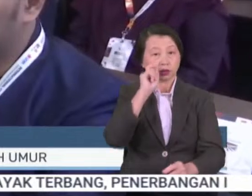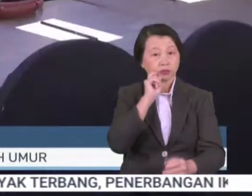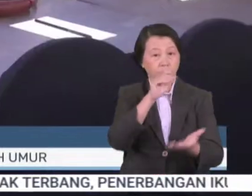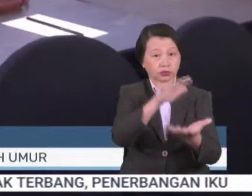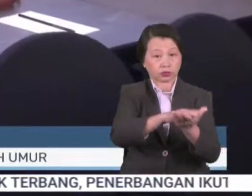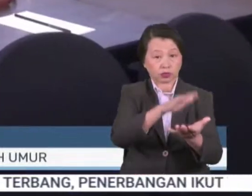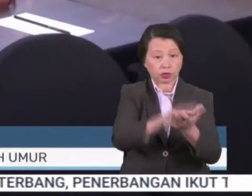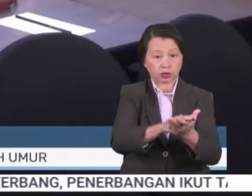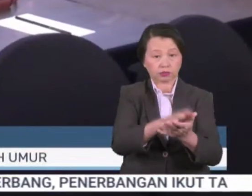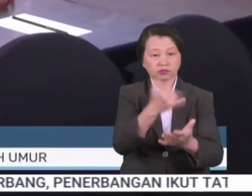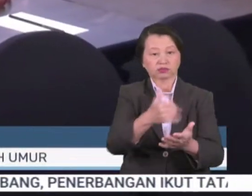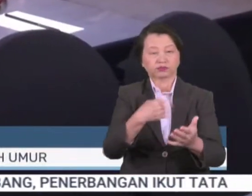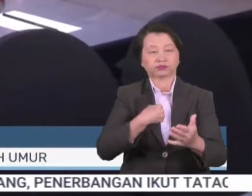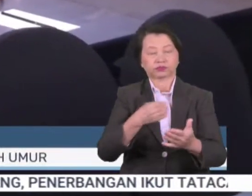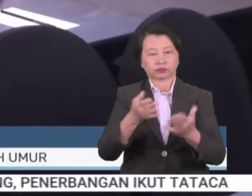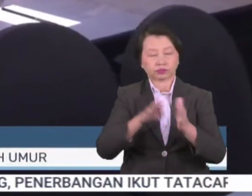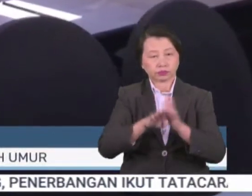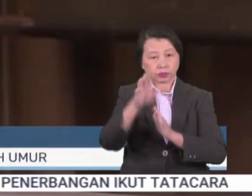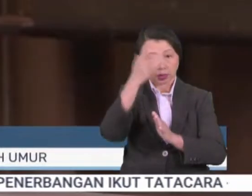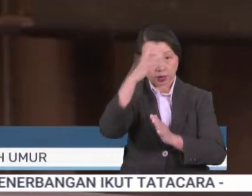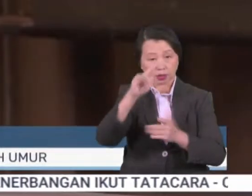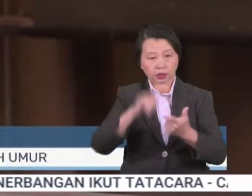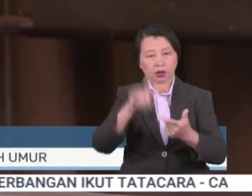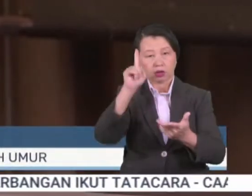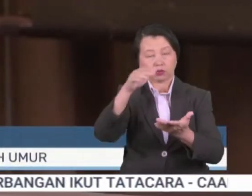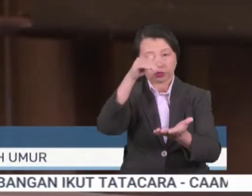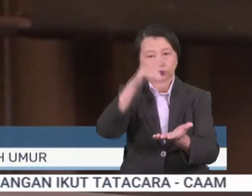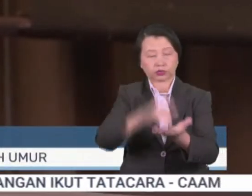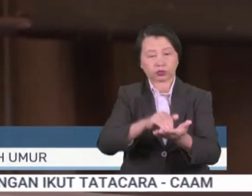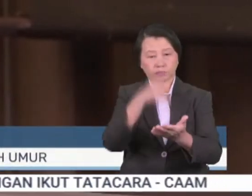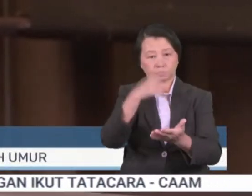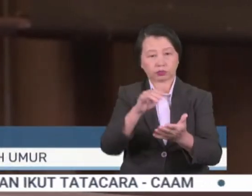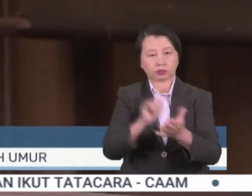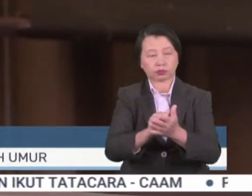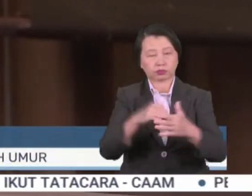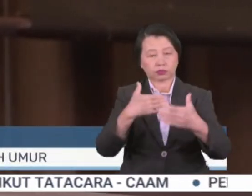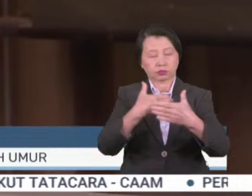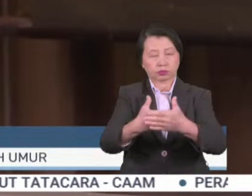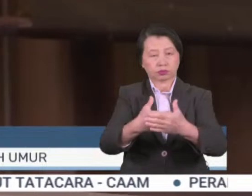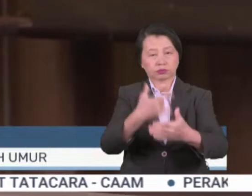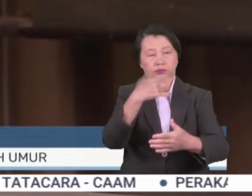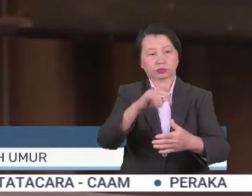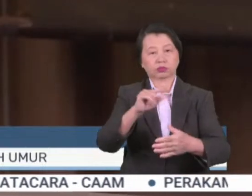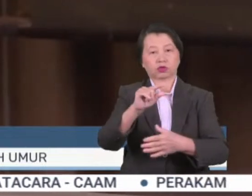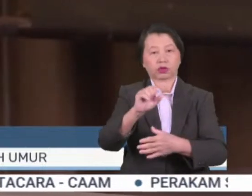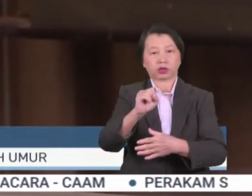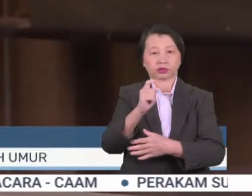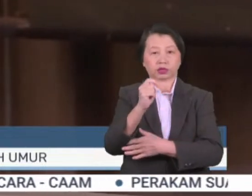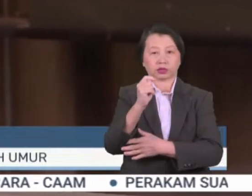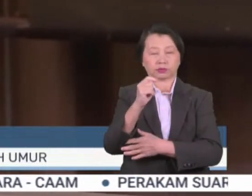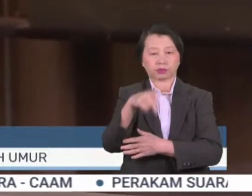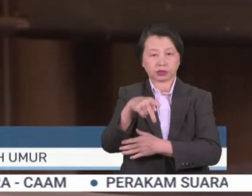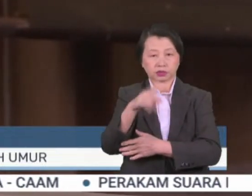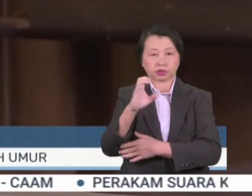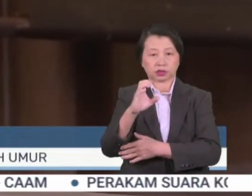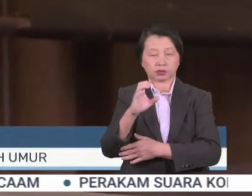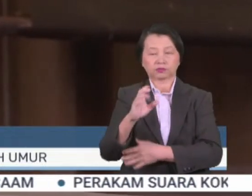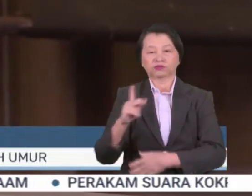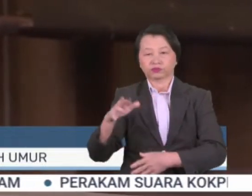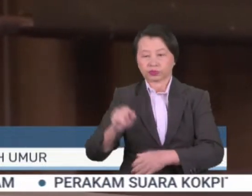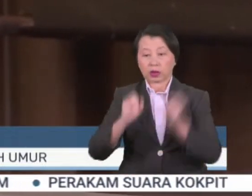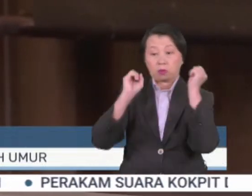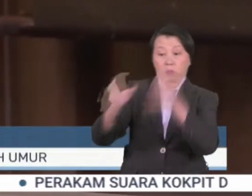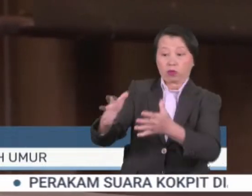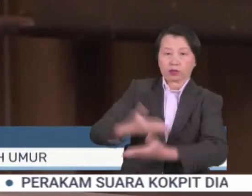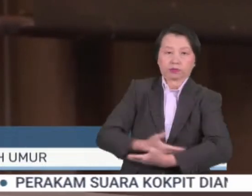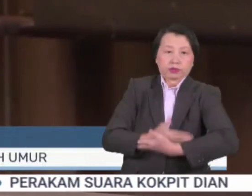sekolah wacana Bestari serta one stop teenage pregnancy committe ostpc kes buang bayi